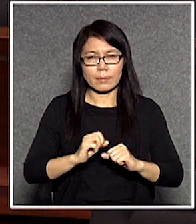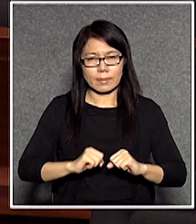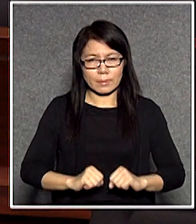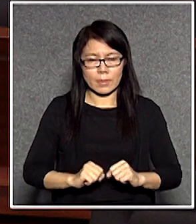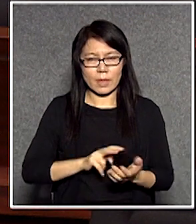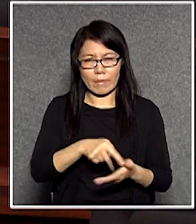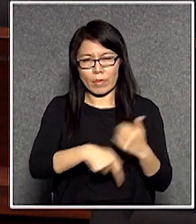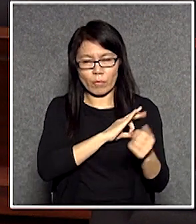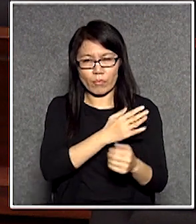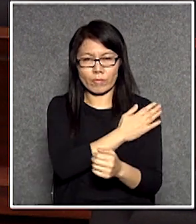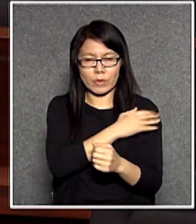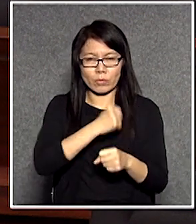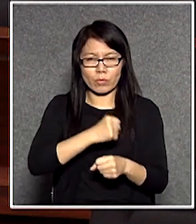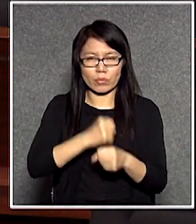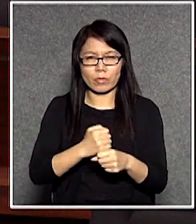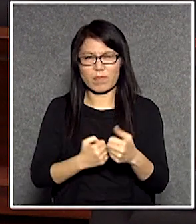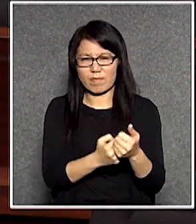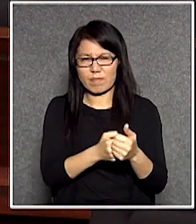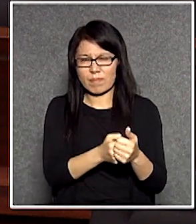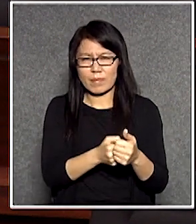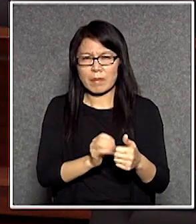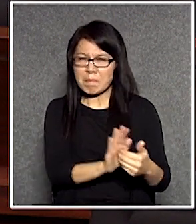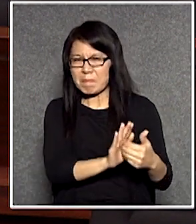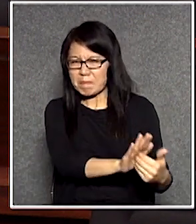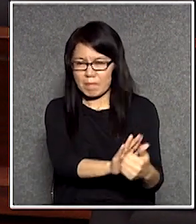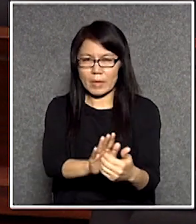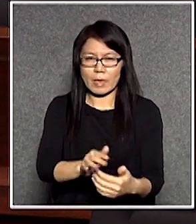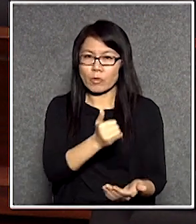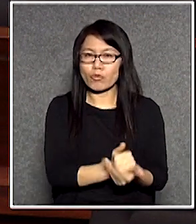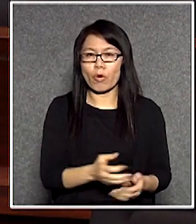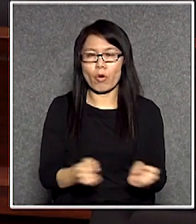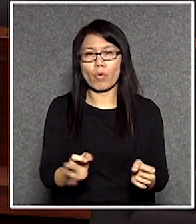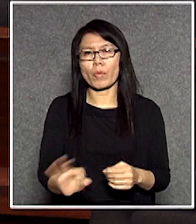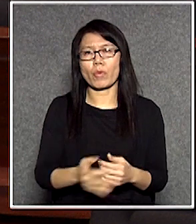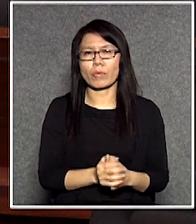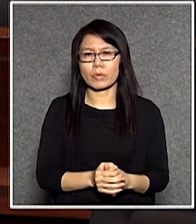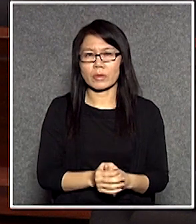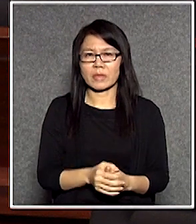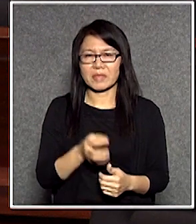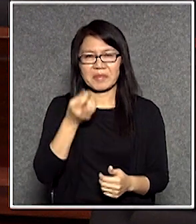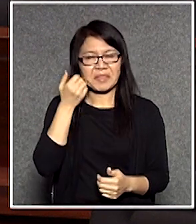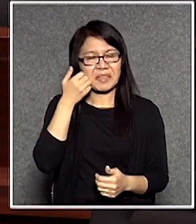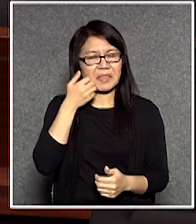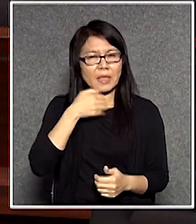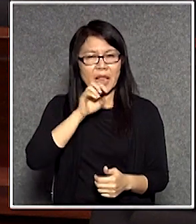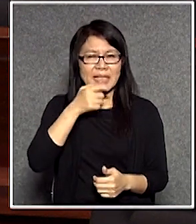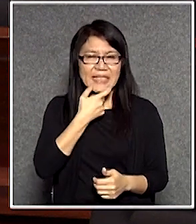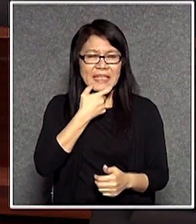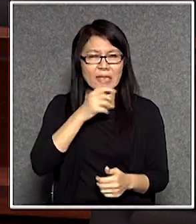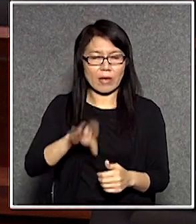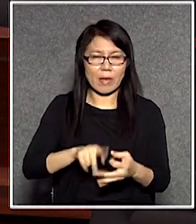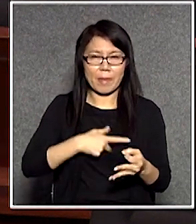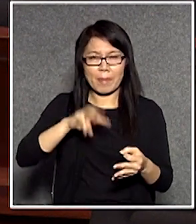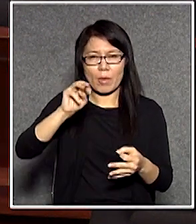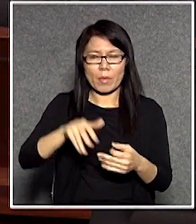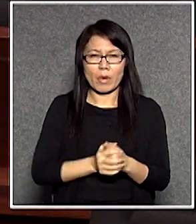會的崗位，頂住那些不坐在會議還要冷嘲熱諷，好像莫乃光這些